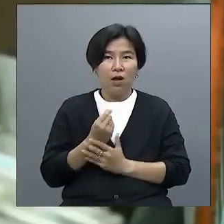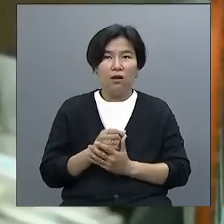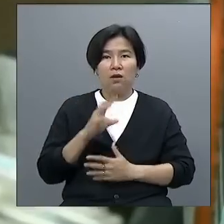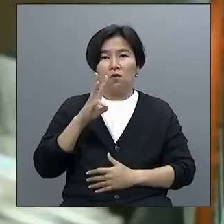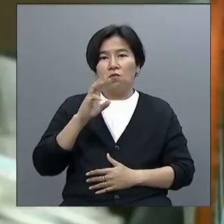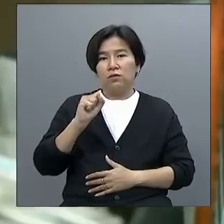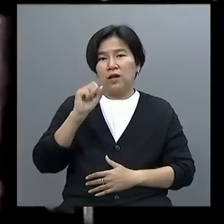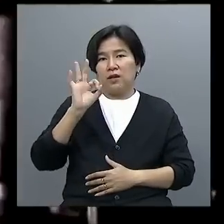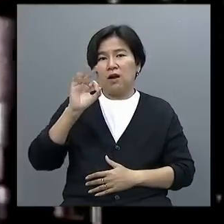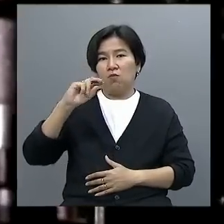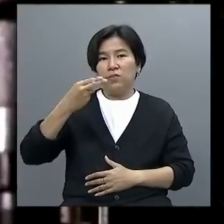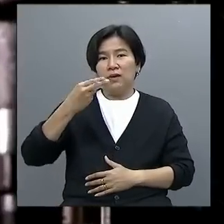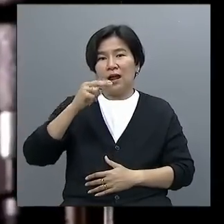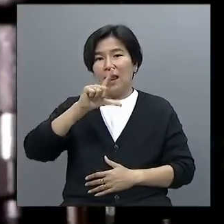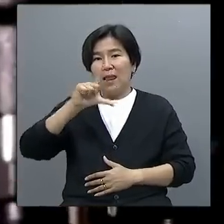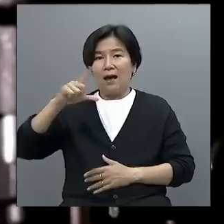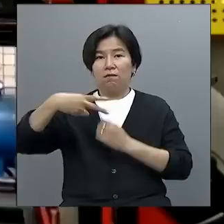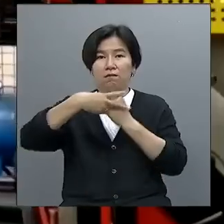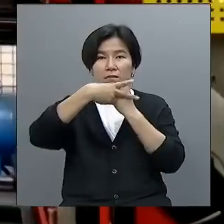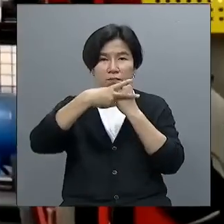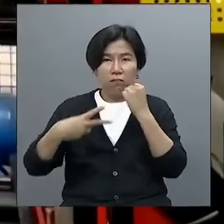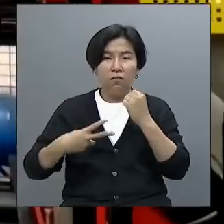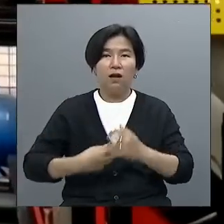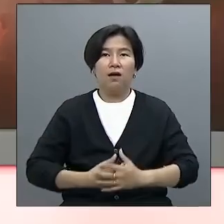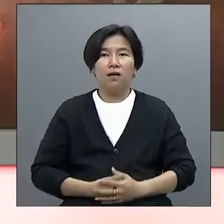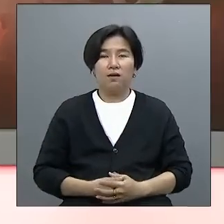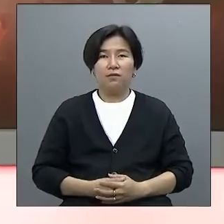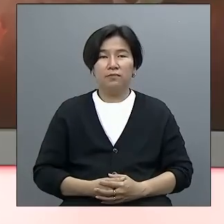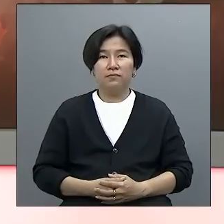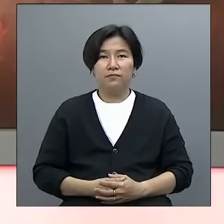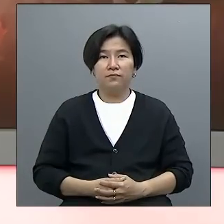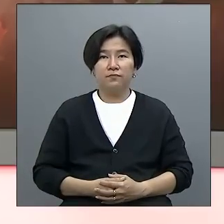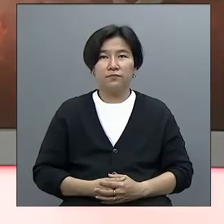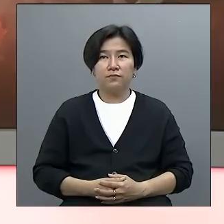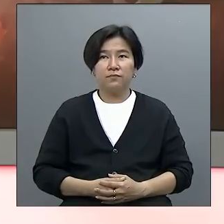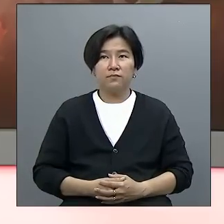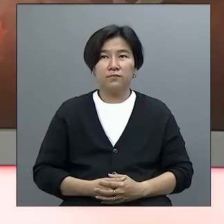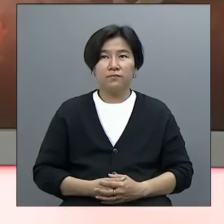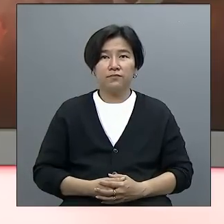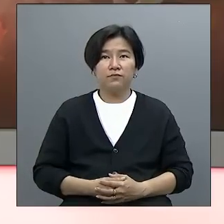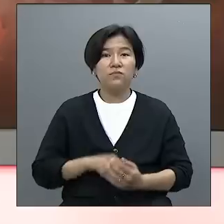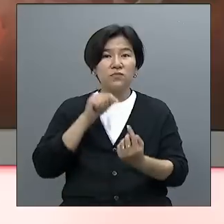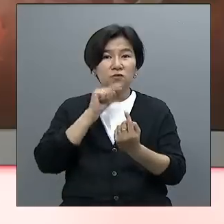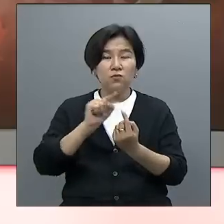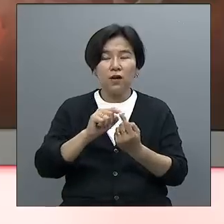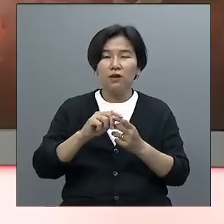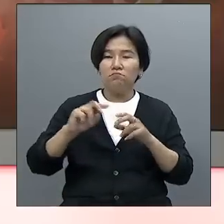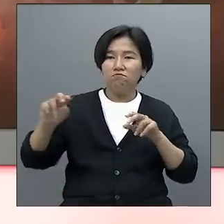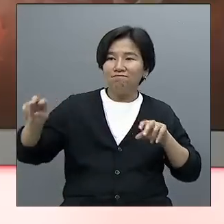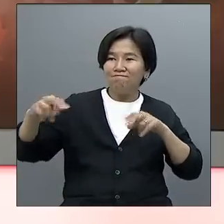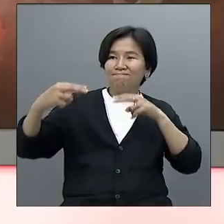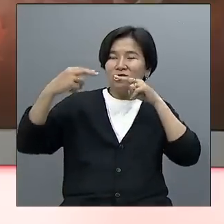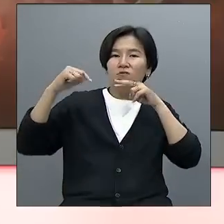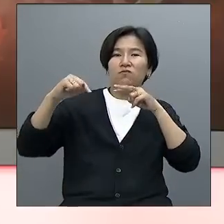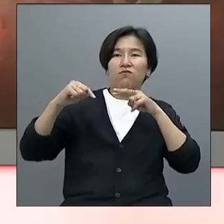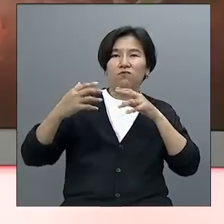690,000ล้านดอลลาร์สหรัฐด้วยกันค่ะแม้ว่าการแข่งขันและการเผชิญหน้าจะเป็นเรื่องที่หลีกเลี่ยง